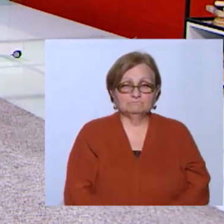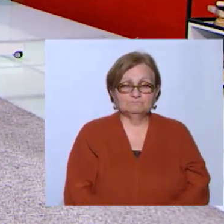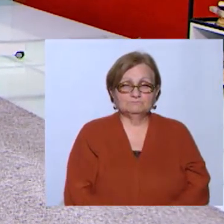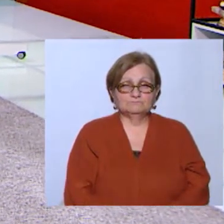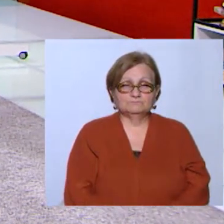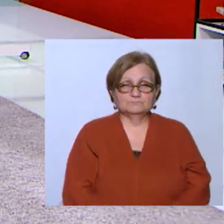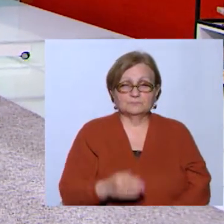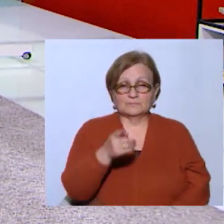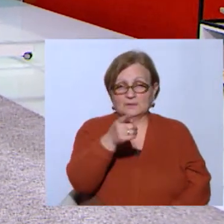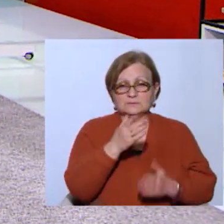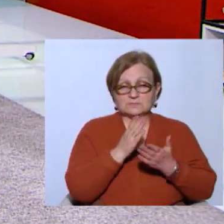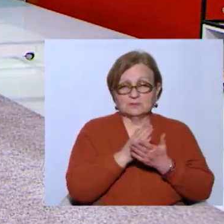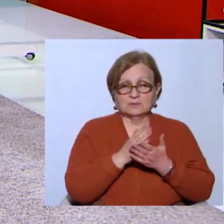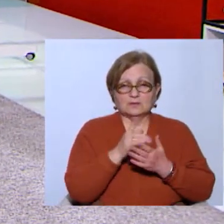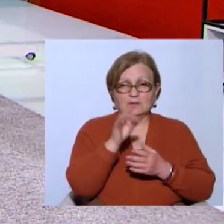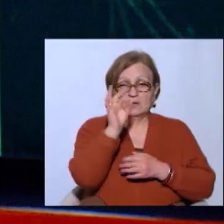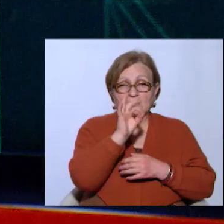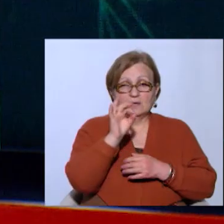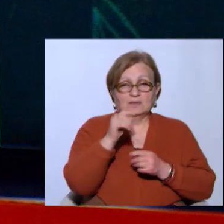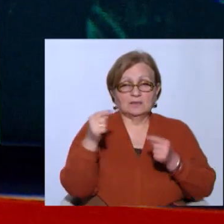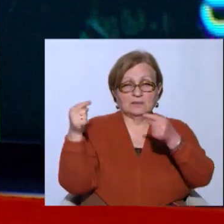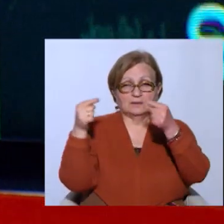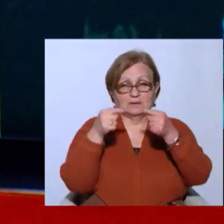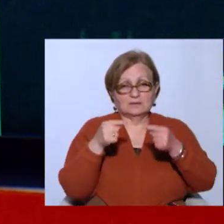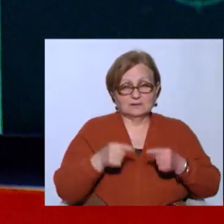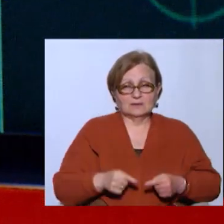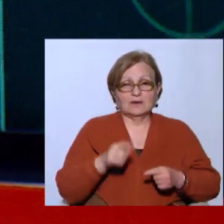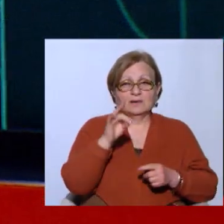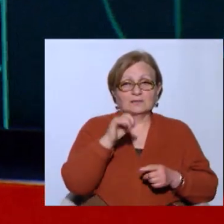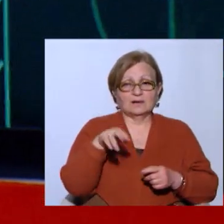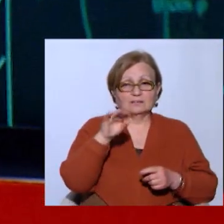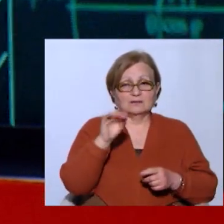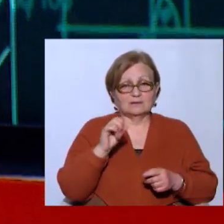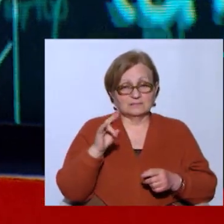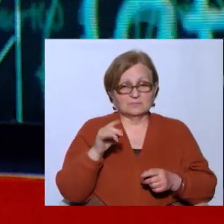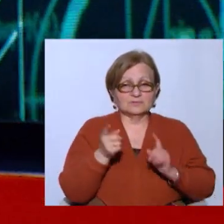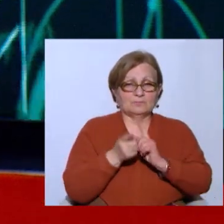აი ეს არის თქვენი დავალება. გრადუსებს შეუსაბამეთ რადიანები, რადიანებს შეუსაბამეთ